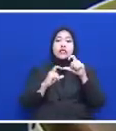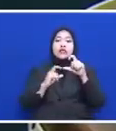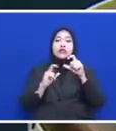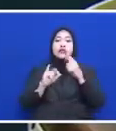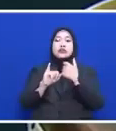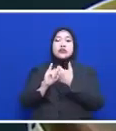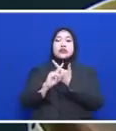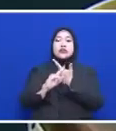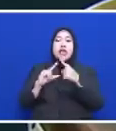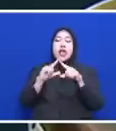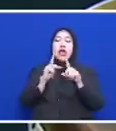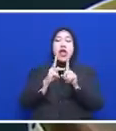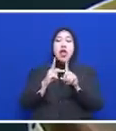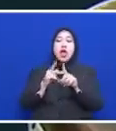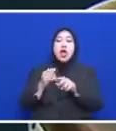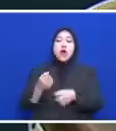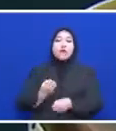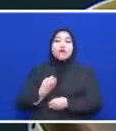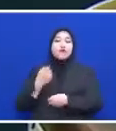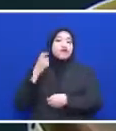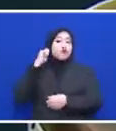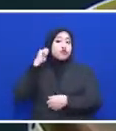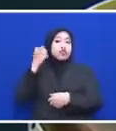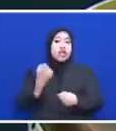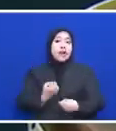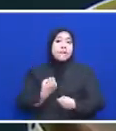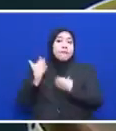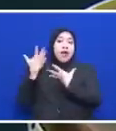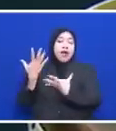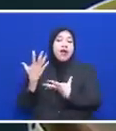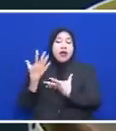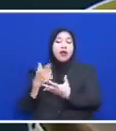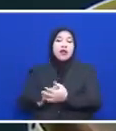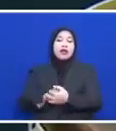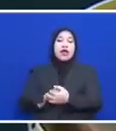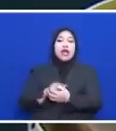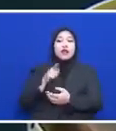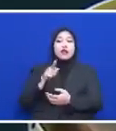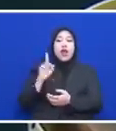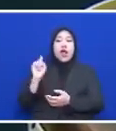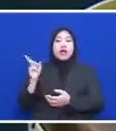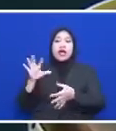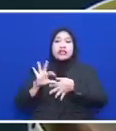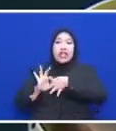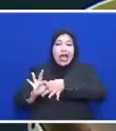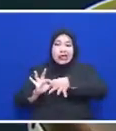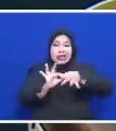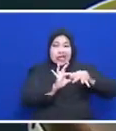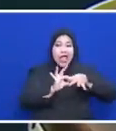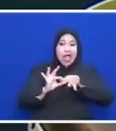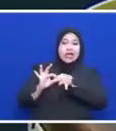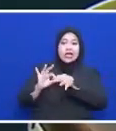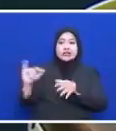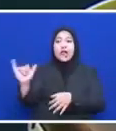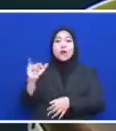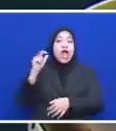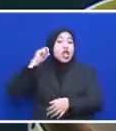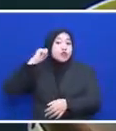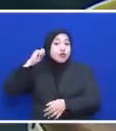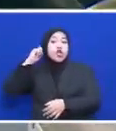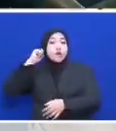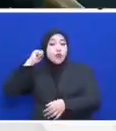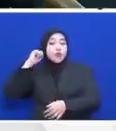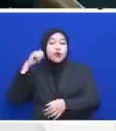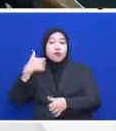disebut misalnya Muslimah. Itu semua adalah organisasi-organisasi yang langsung punya jaring ke bawah dengan ibu-ibu yang